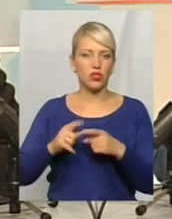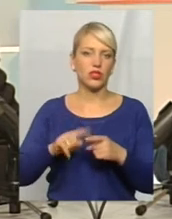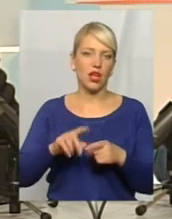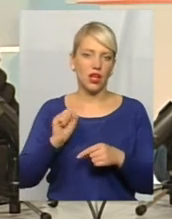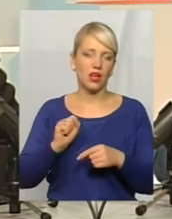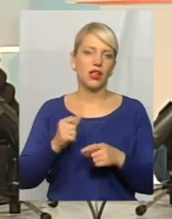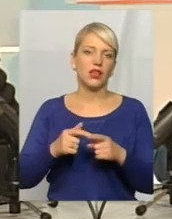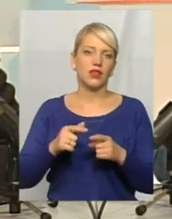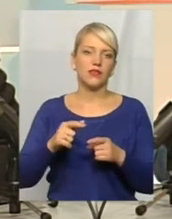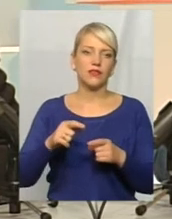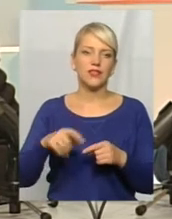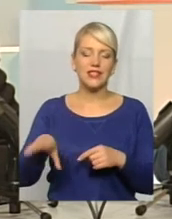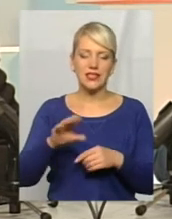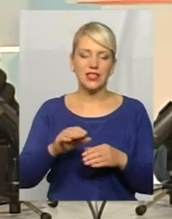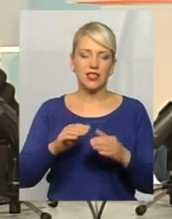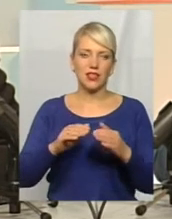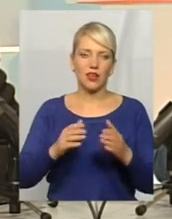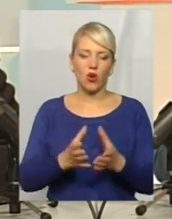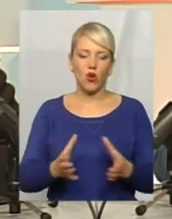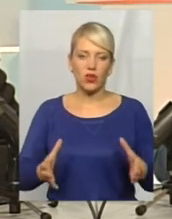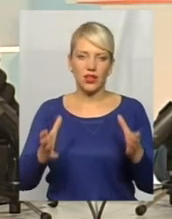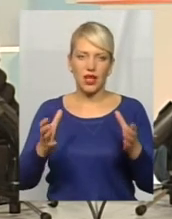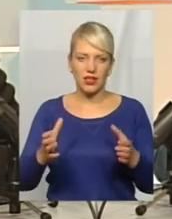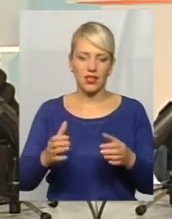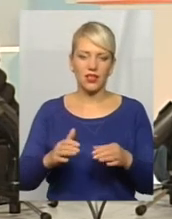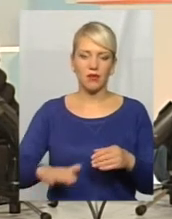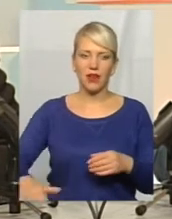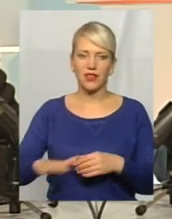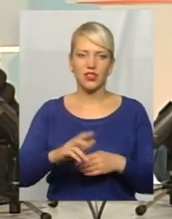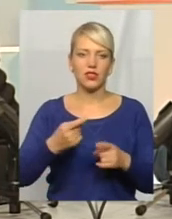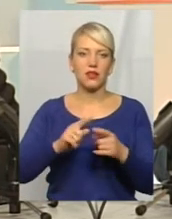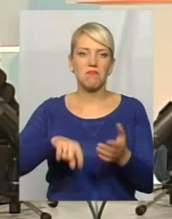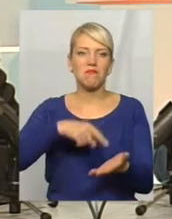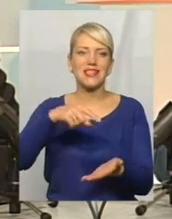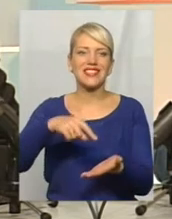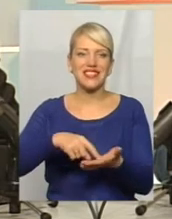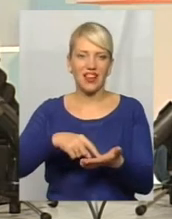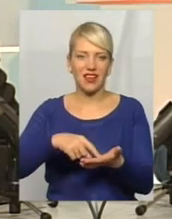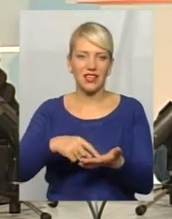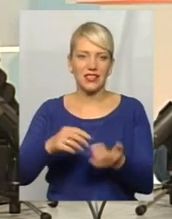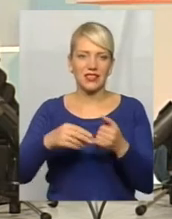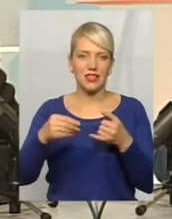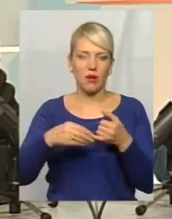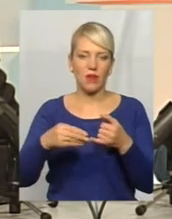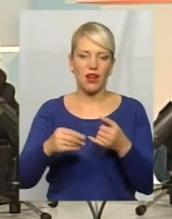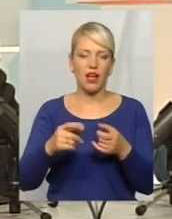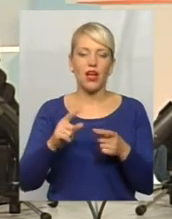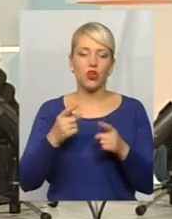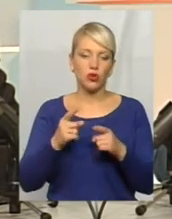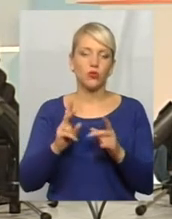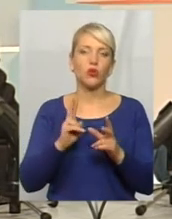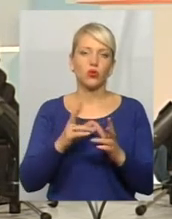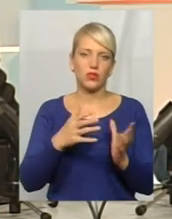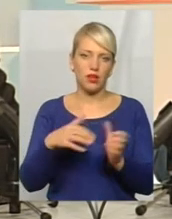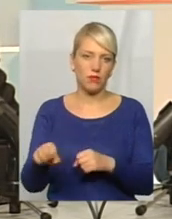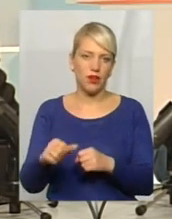майданчики знаходяться на міській землі, без виключення. Тому і де його заберуть, «Спецкомунтранс»,